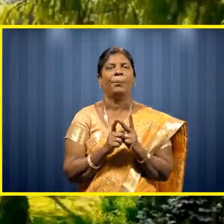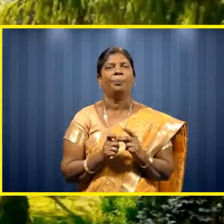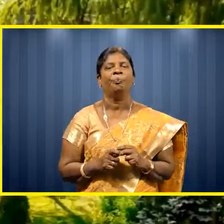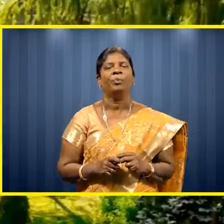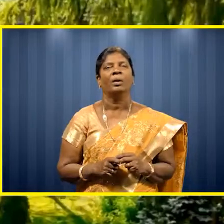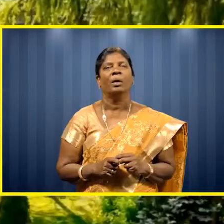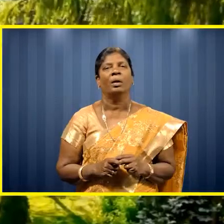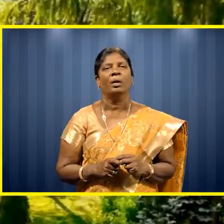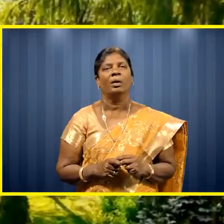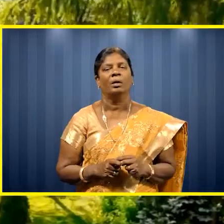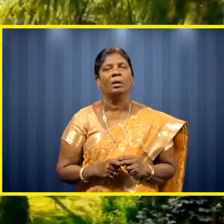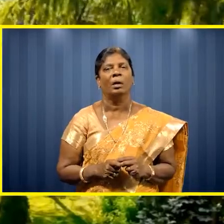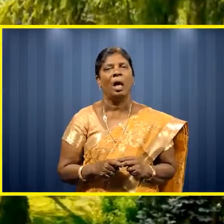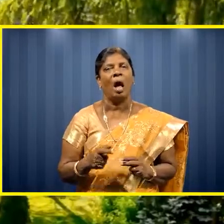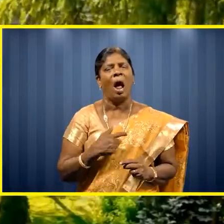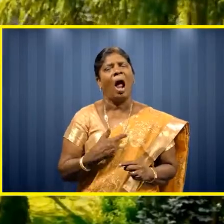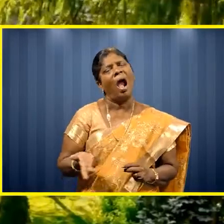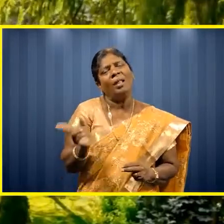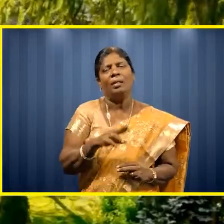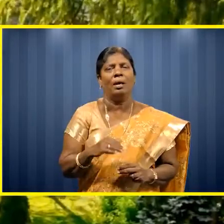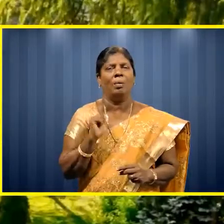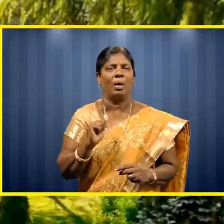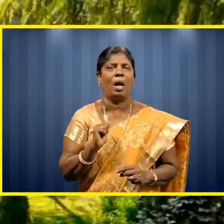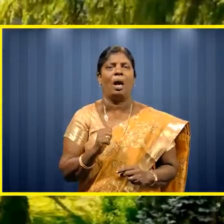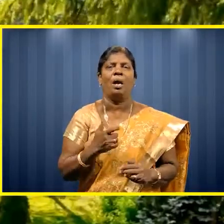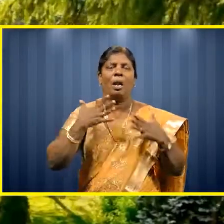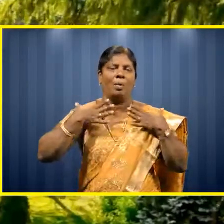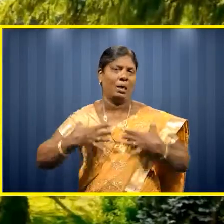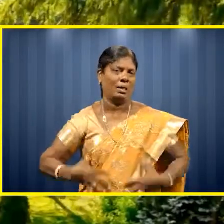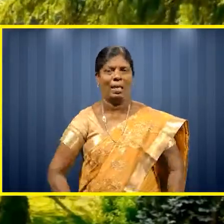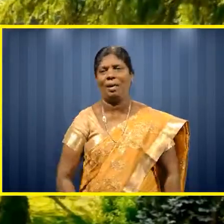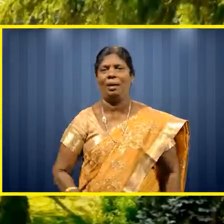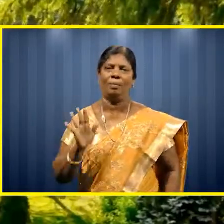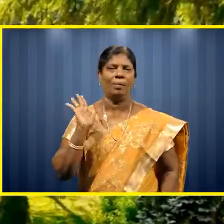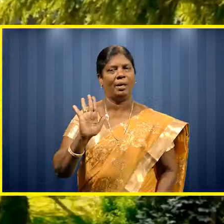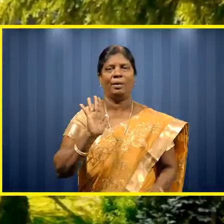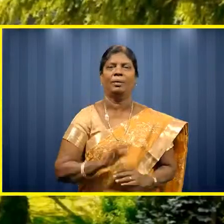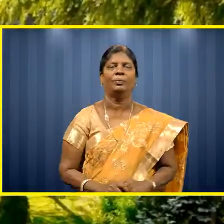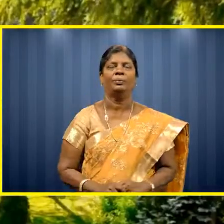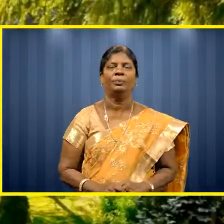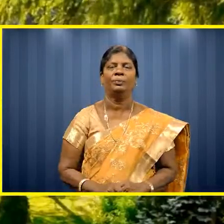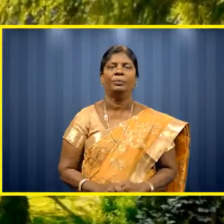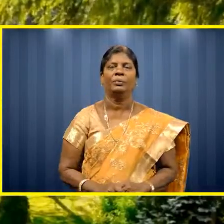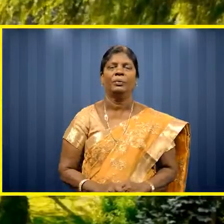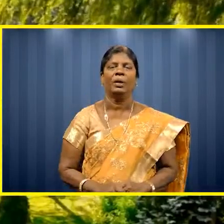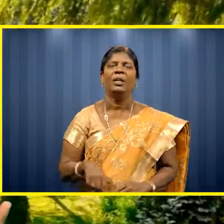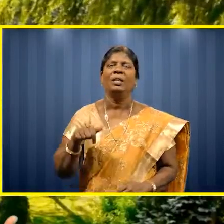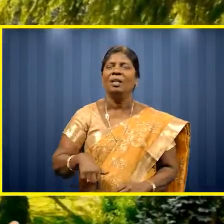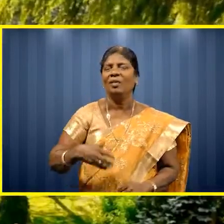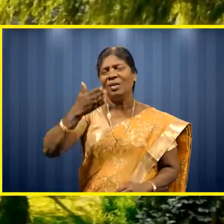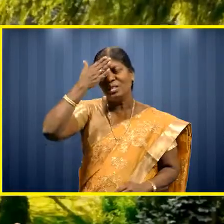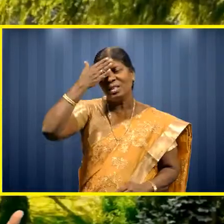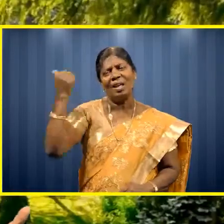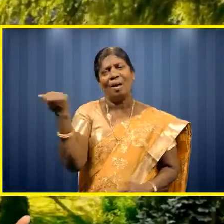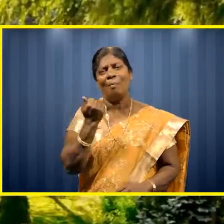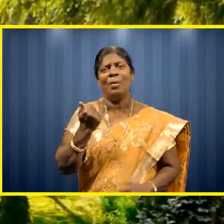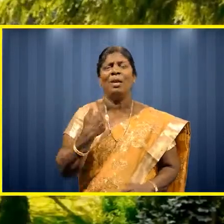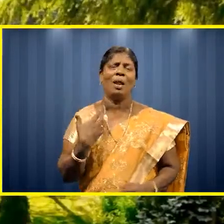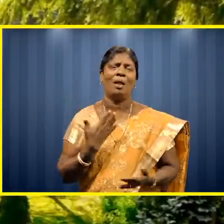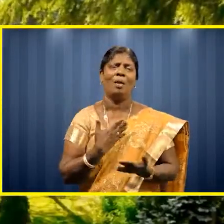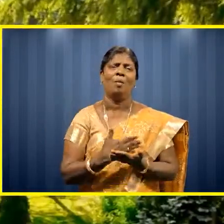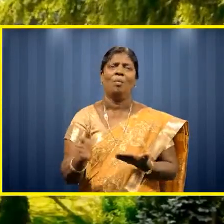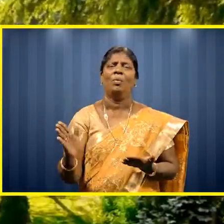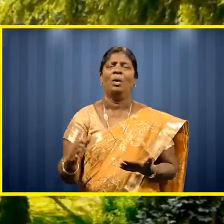2 அடுத்து நமக்கு முன்பாக என்ன இருக்கிறது? நம்முடைய சரீரம் இருக்கிறது. இந்த வருடத்தை நான் எப்படி